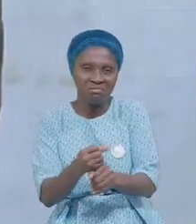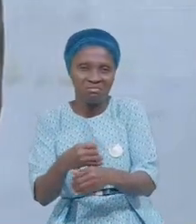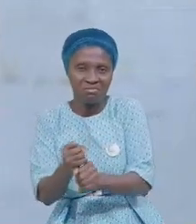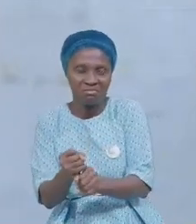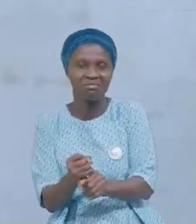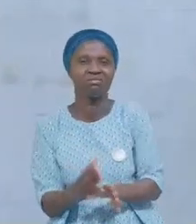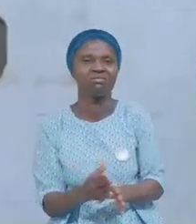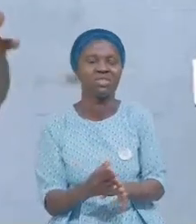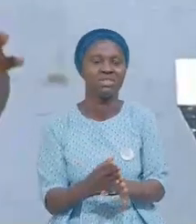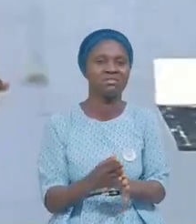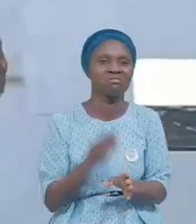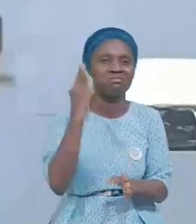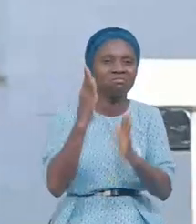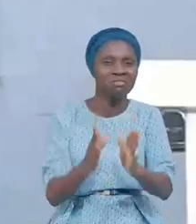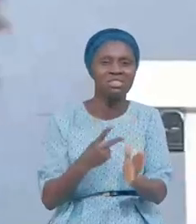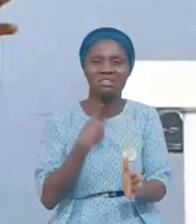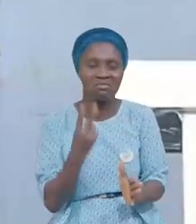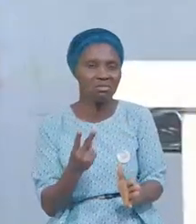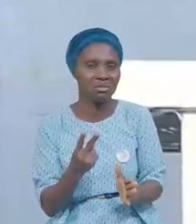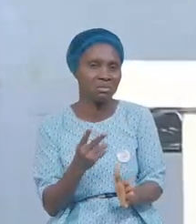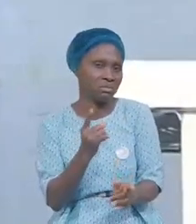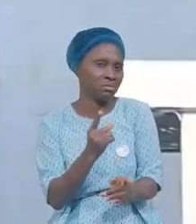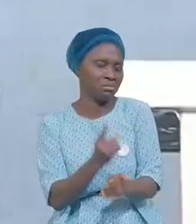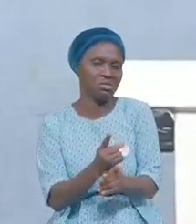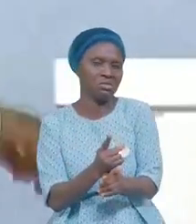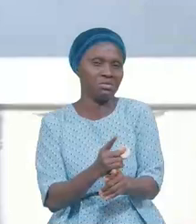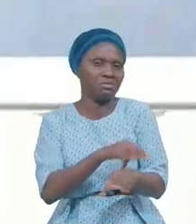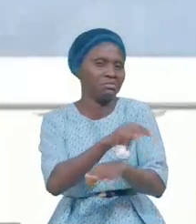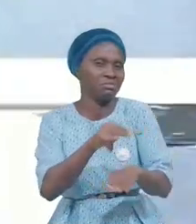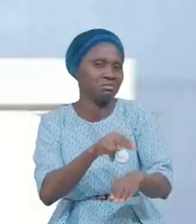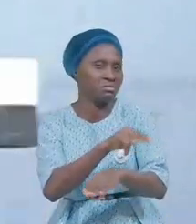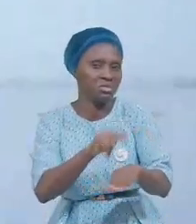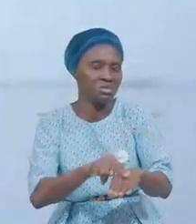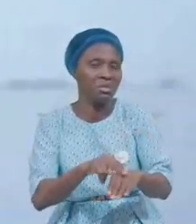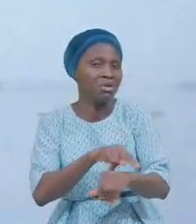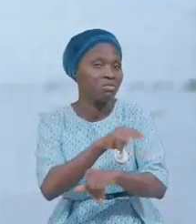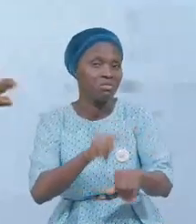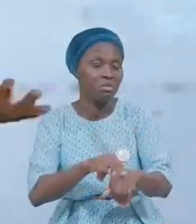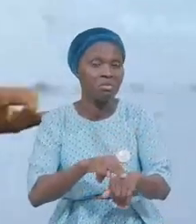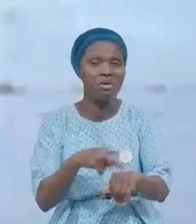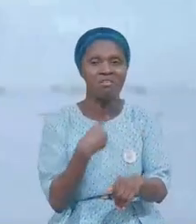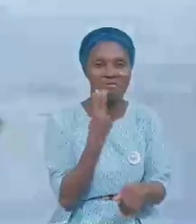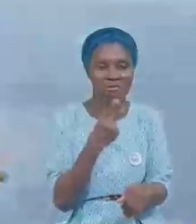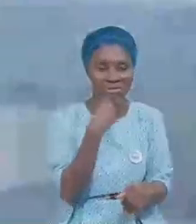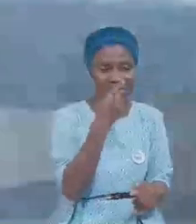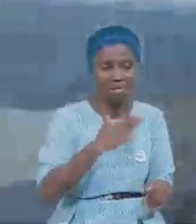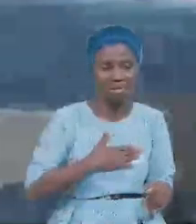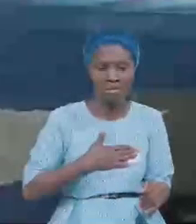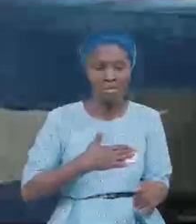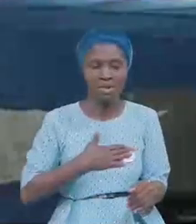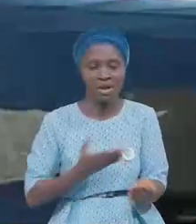une voix manipulée, arrangée d'un ministre. Non, une voix normale. Je dis à mon serviteur, va. Et il